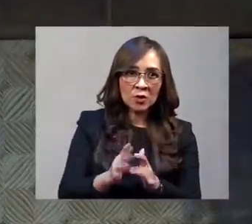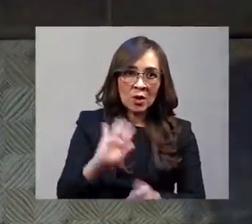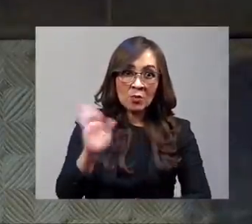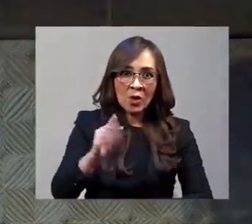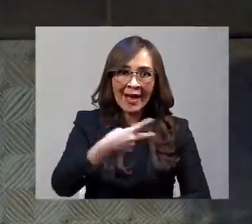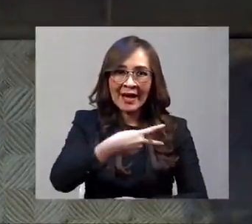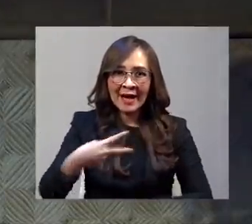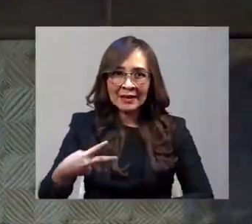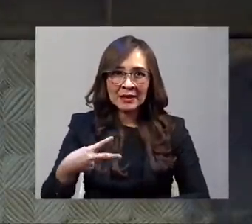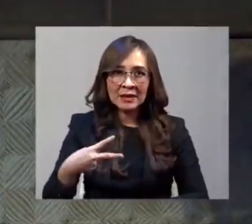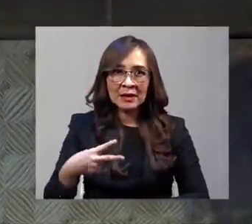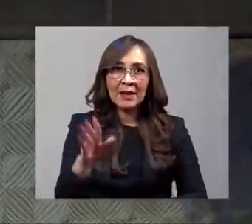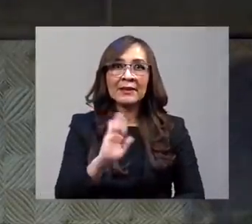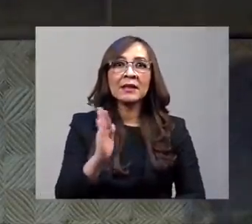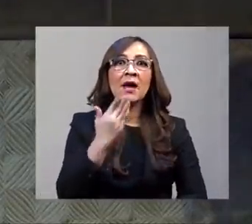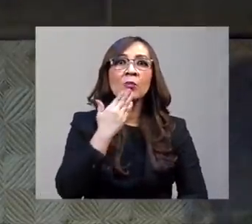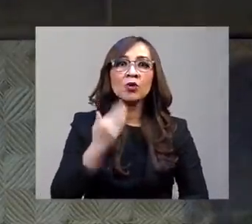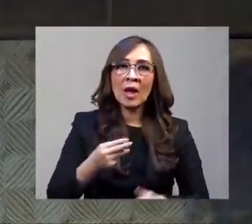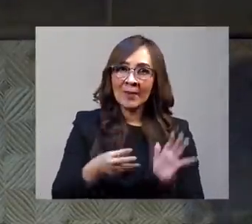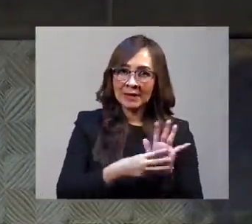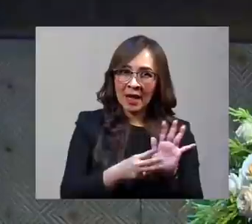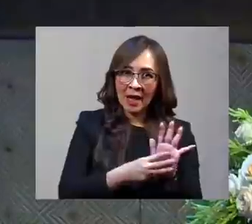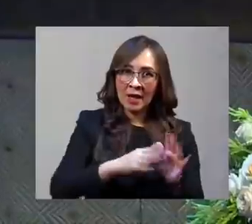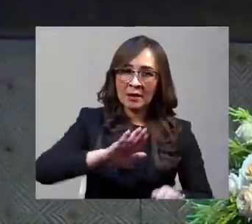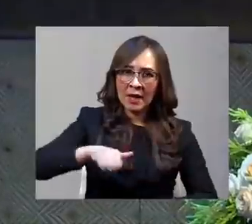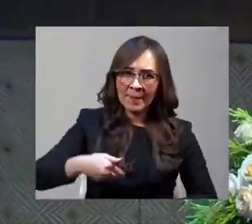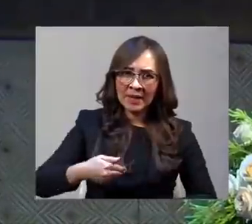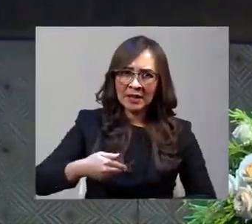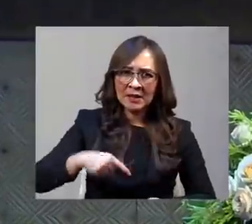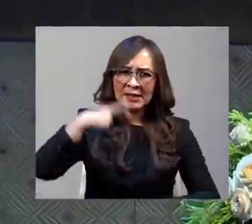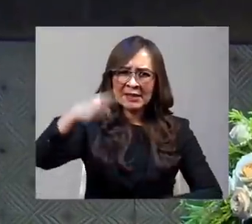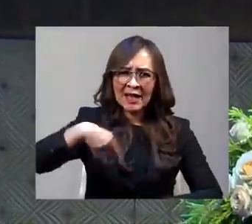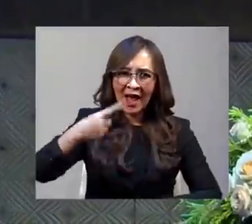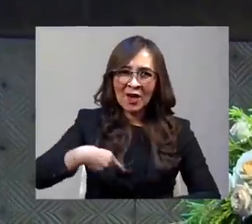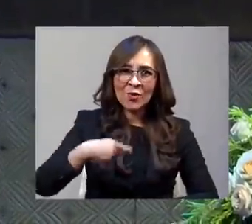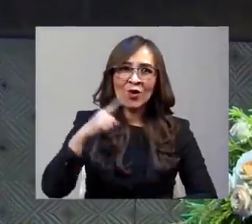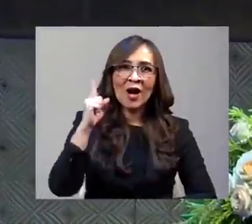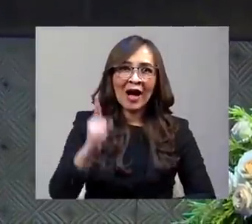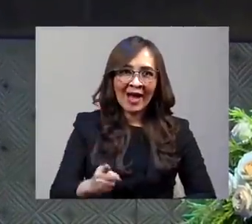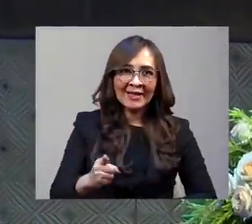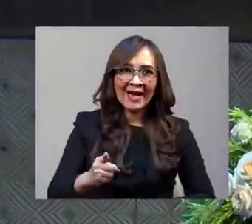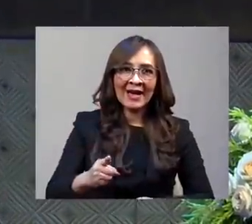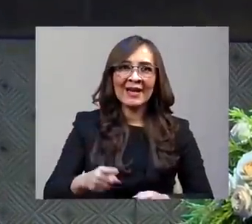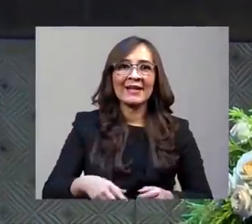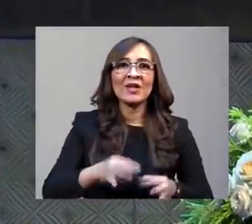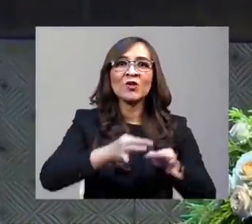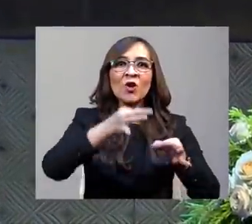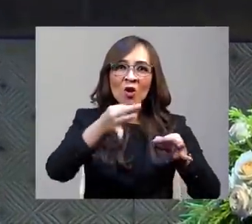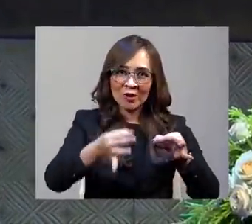berarti tidak ada tantangan, bukan berarti tidak ada penderitaan, tapi selalu ada jalan keluar. Yang setuju katakan, amin.